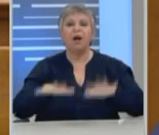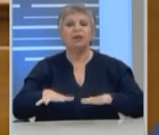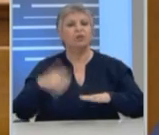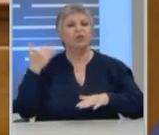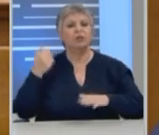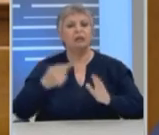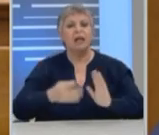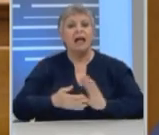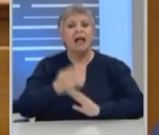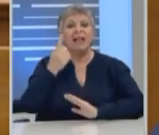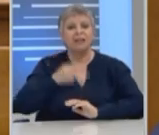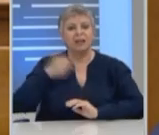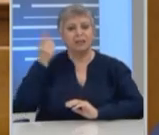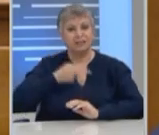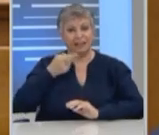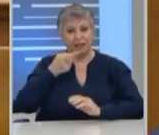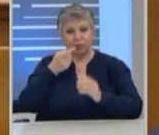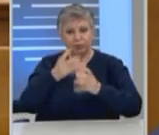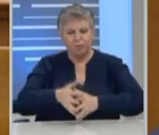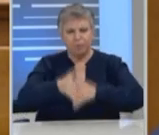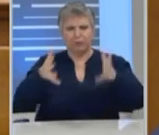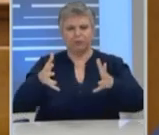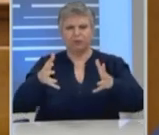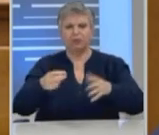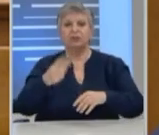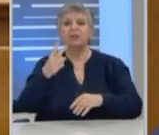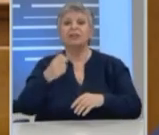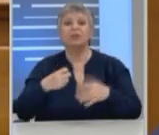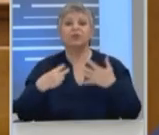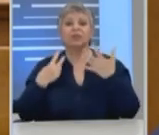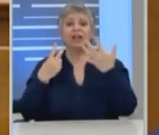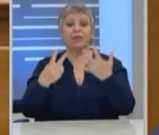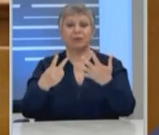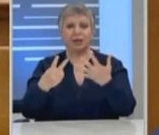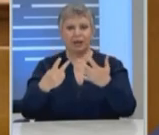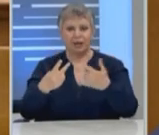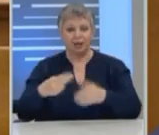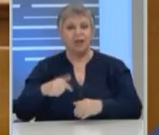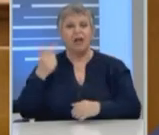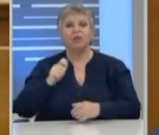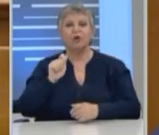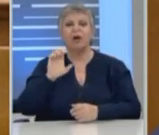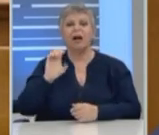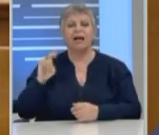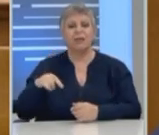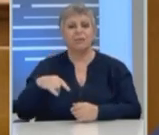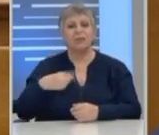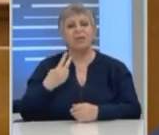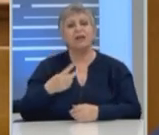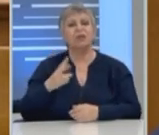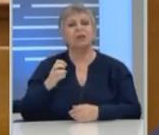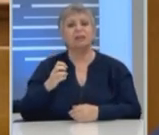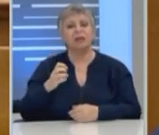τη φτάσατε στο 27% όταν αναλάβαμε εμείς. Που πήρατε το ΑΕΠ στα 230 δις και το παραδώσατε